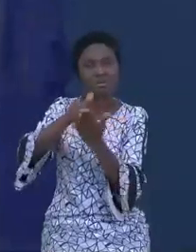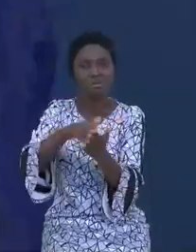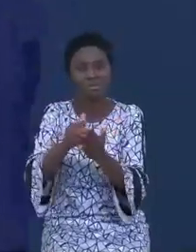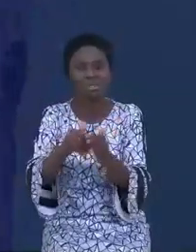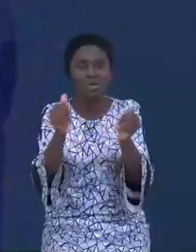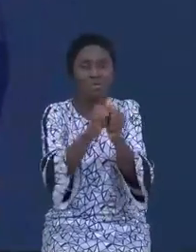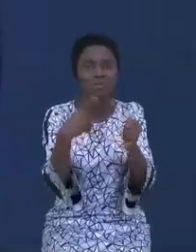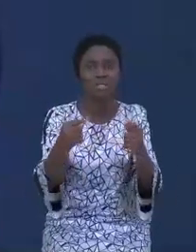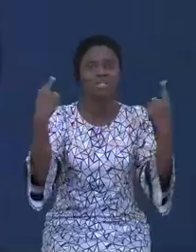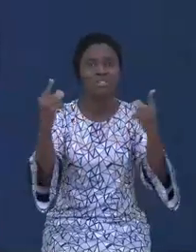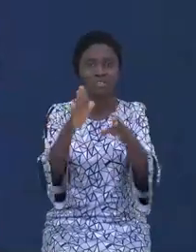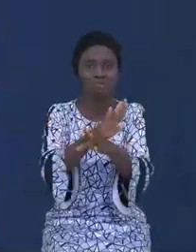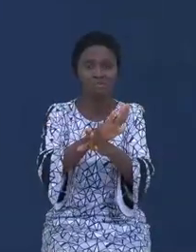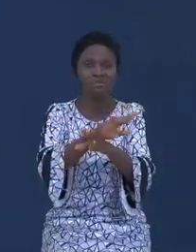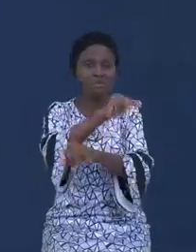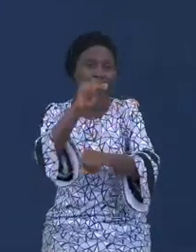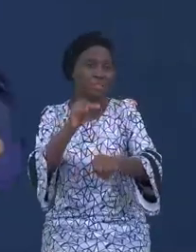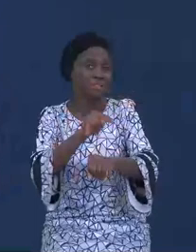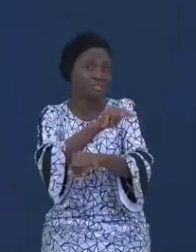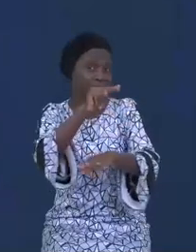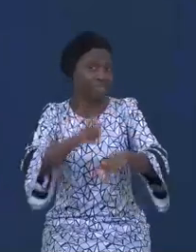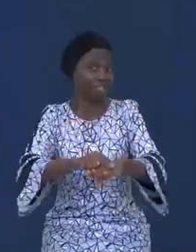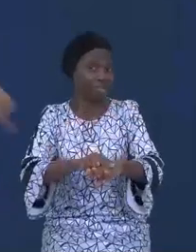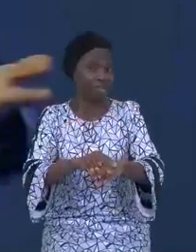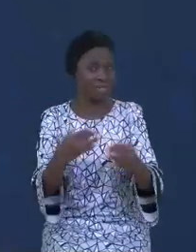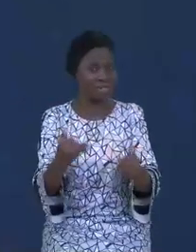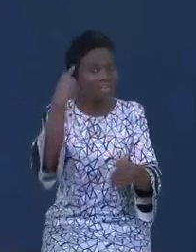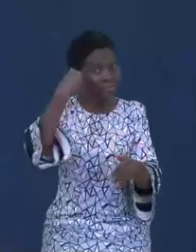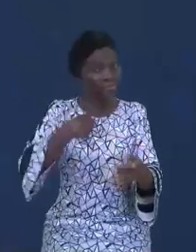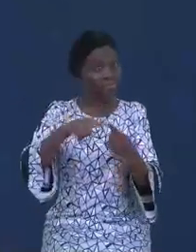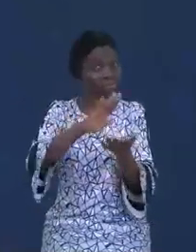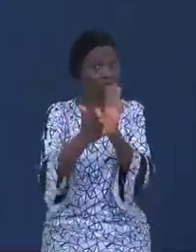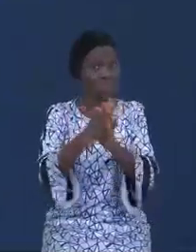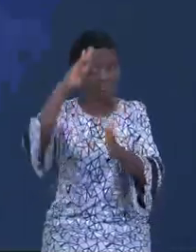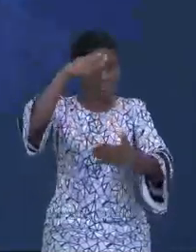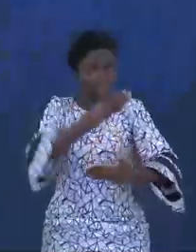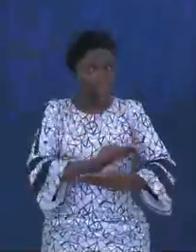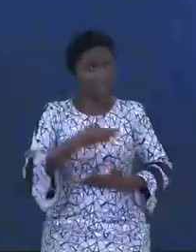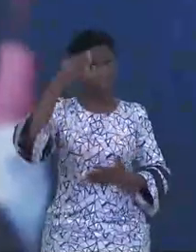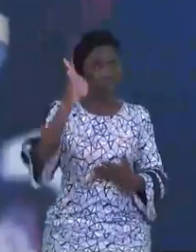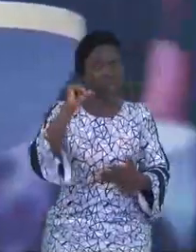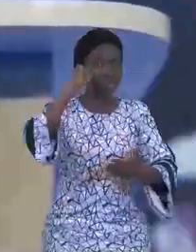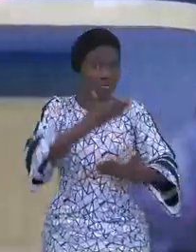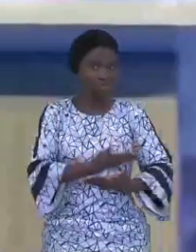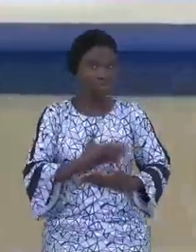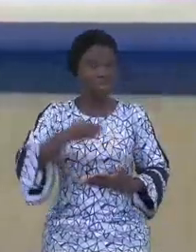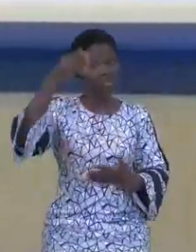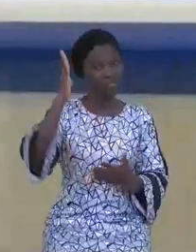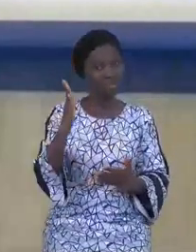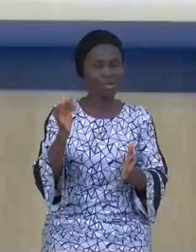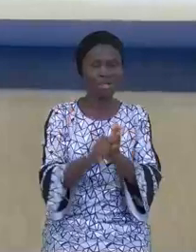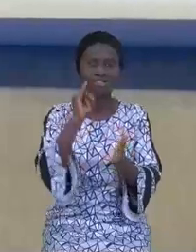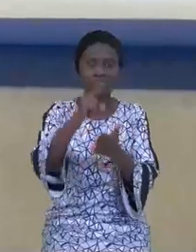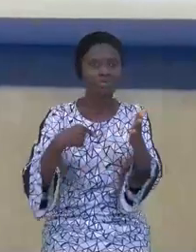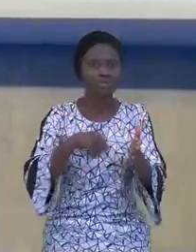la nature pécheresse, pour que je puisse devenir fils de Dieu, fille de Dieu. C'est de ça que nous parlons, c'est pas